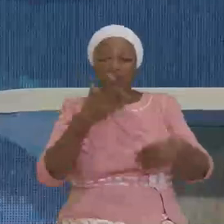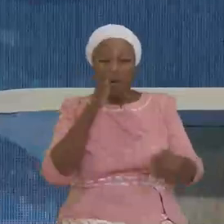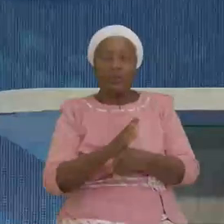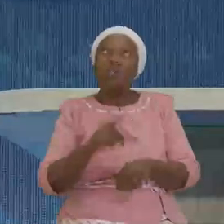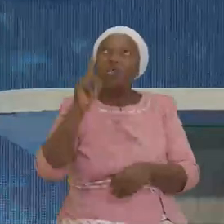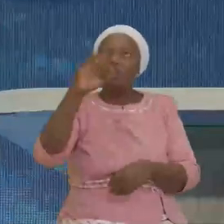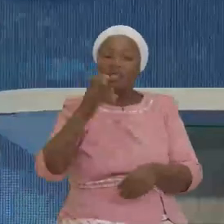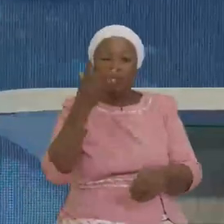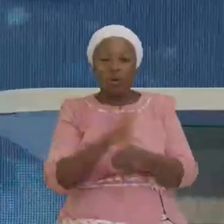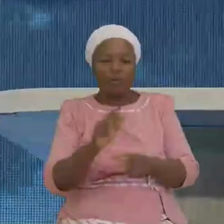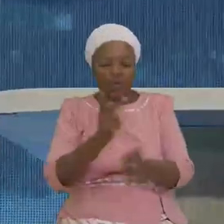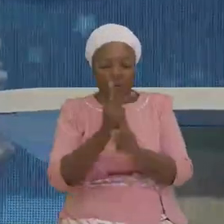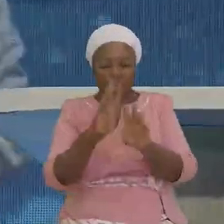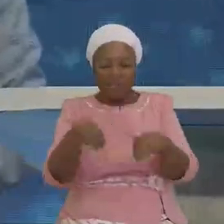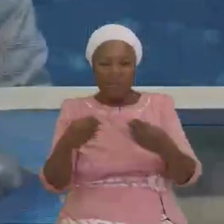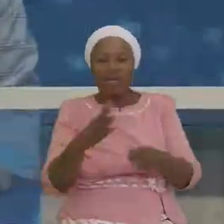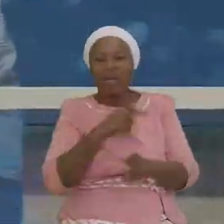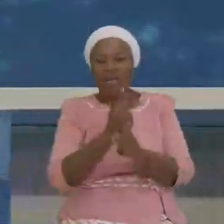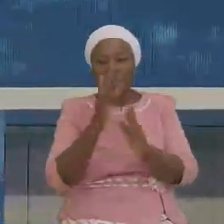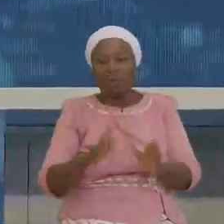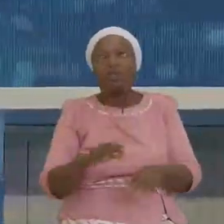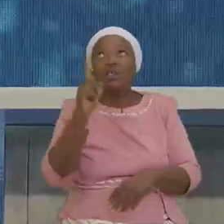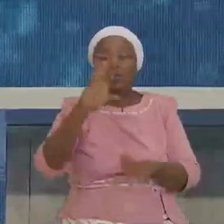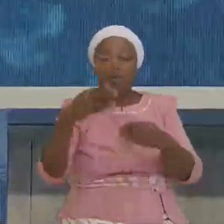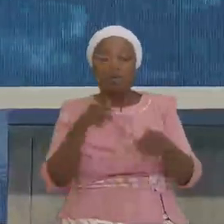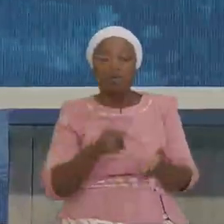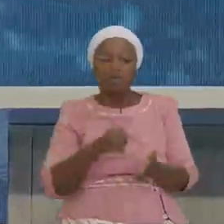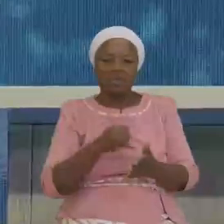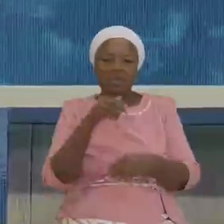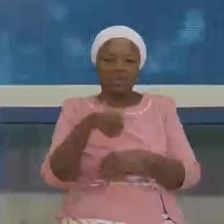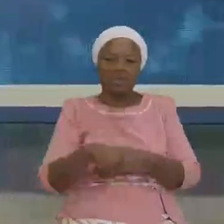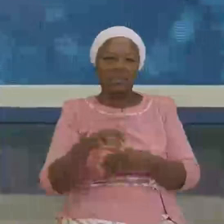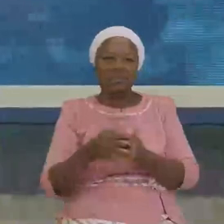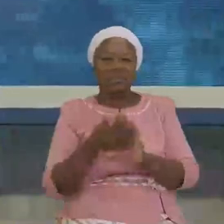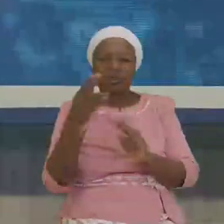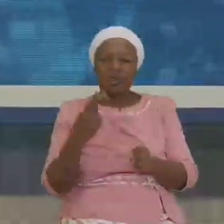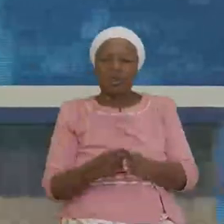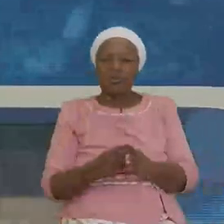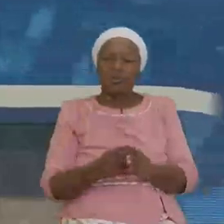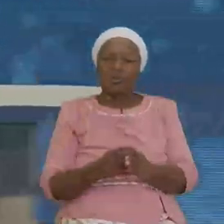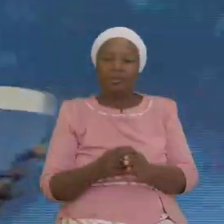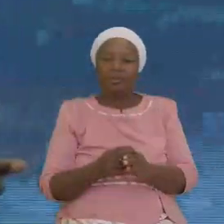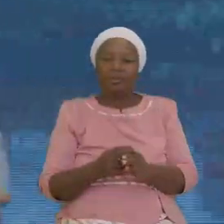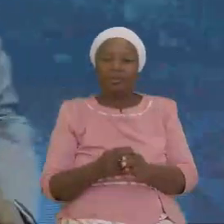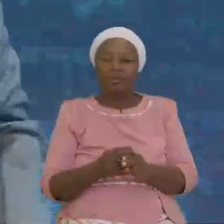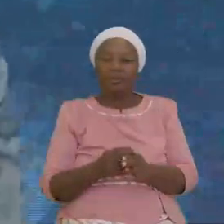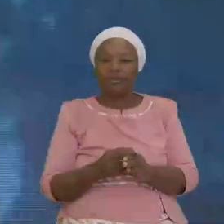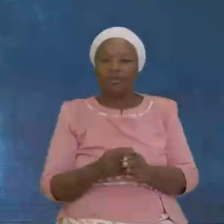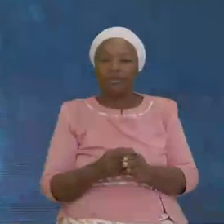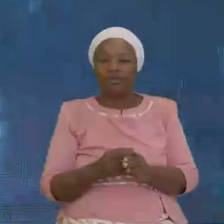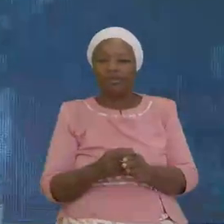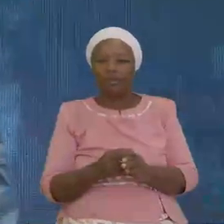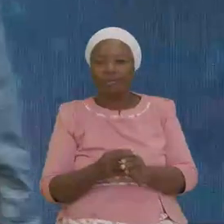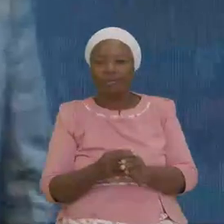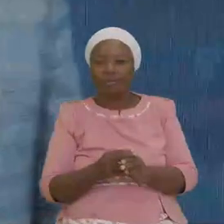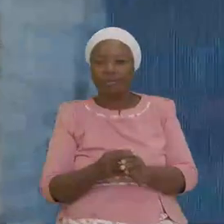la santé, la délivrance. Dieu a promis cela. Et étant donné qu'il est le Dieu qui tient promesse,